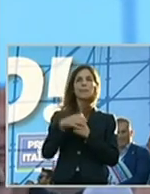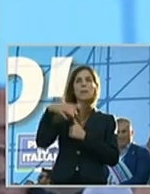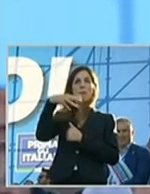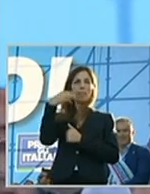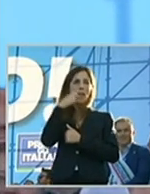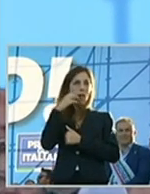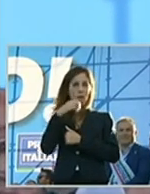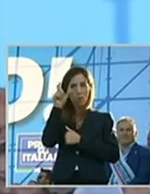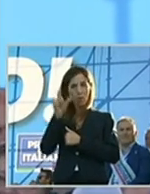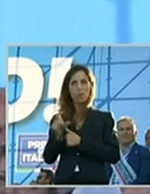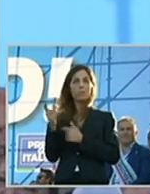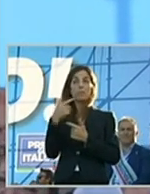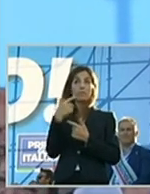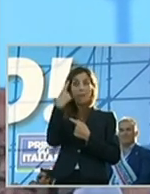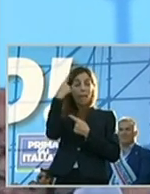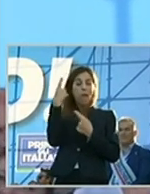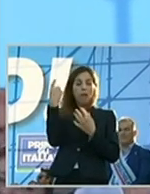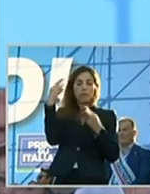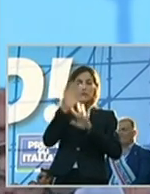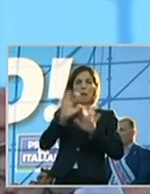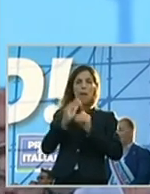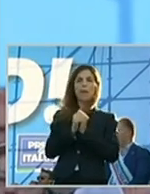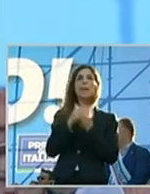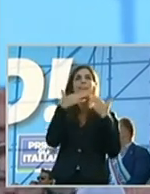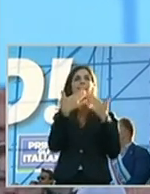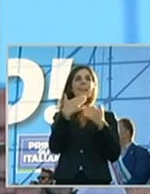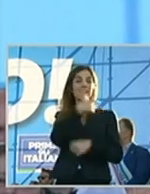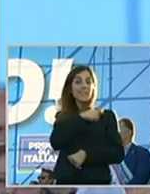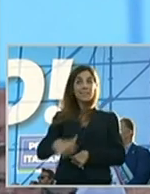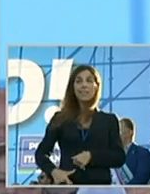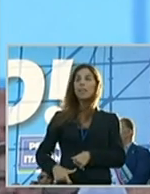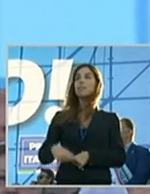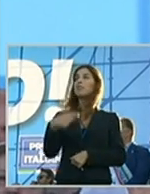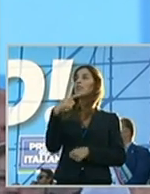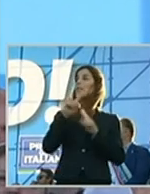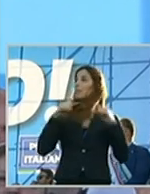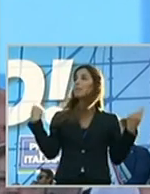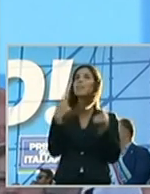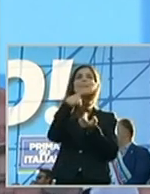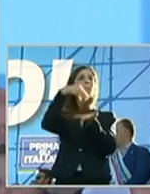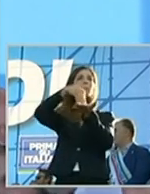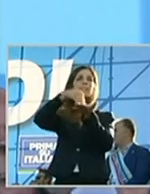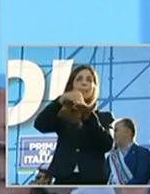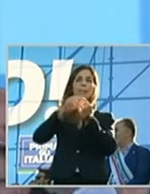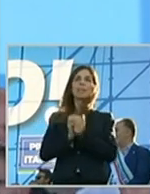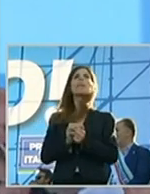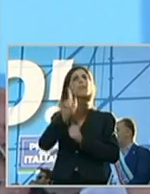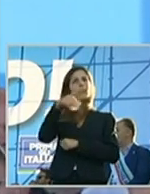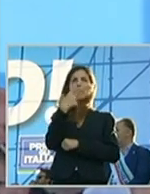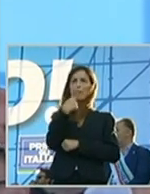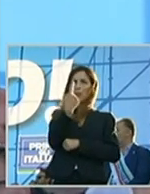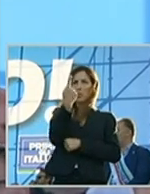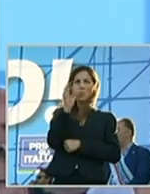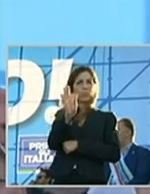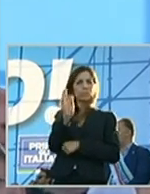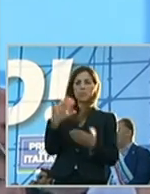questa idea eccezionale. Ringrazio i nostri sindaci, ringrazio tutti i presenti, e vi voglio dire una cosa subito, che questa sera